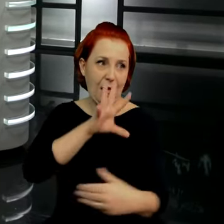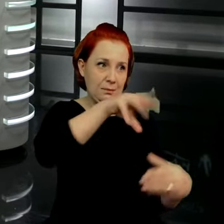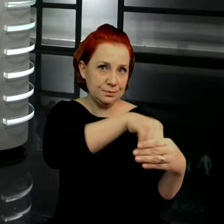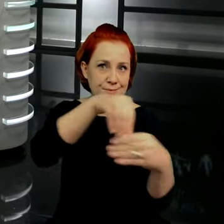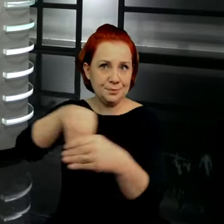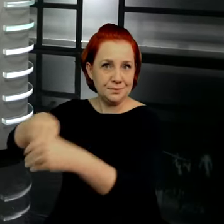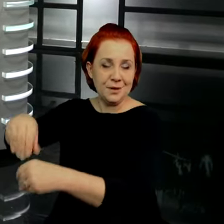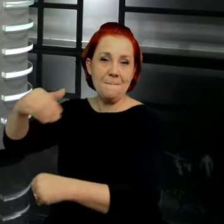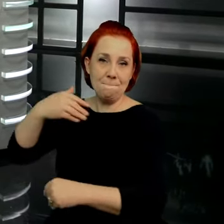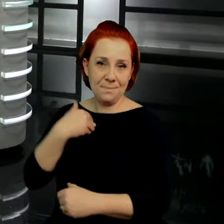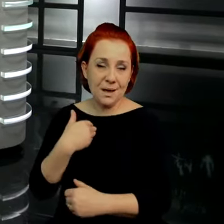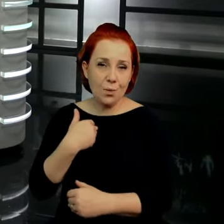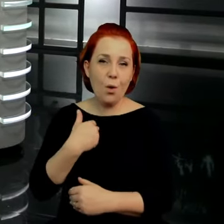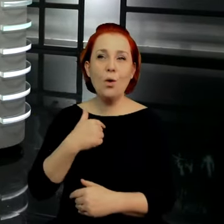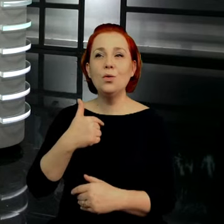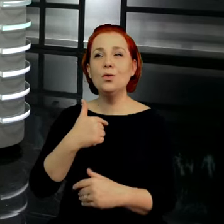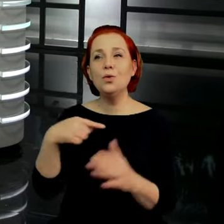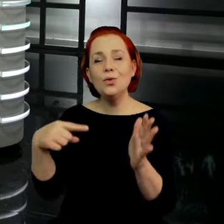mojej